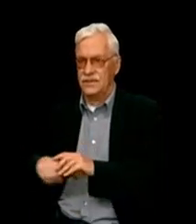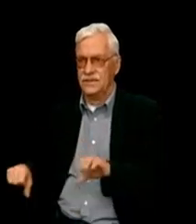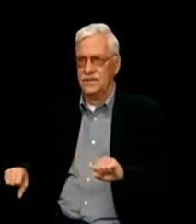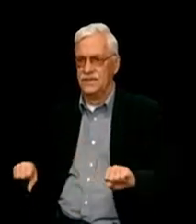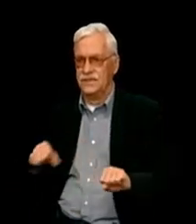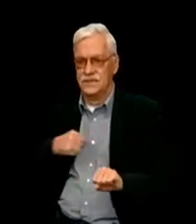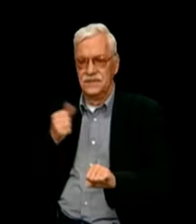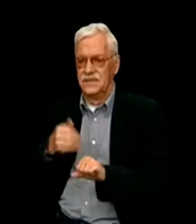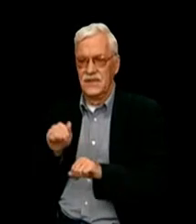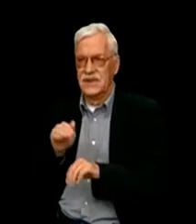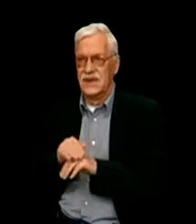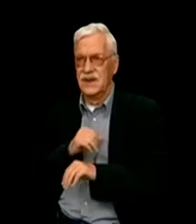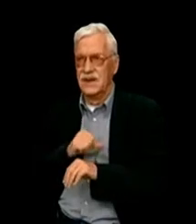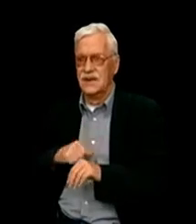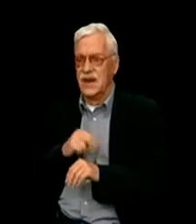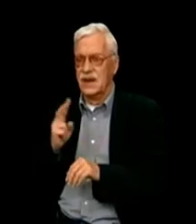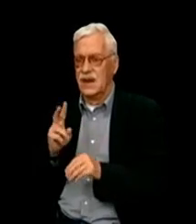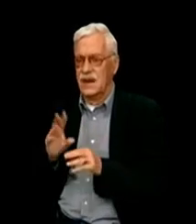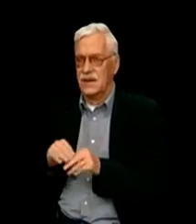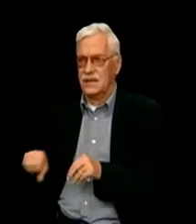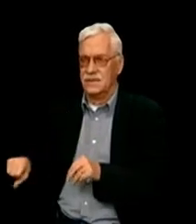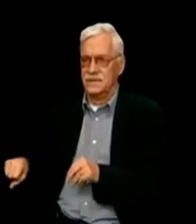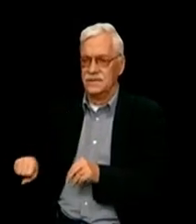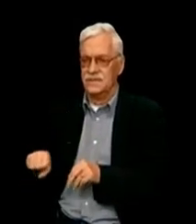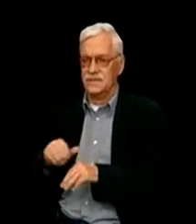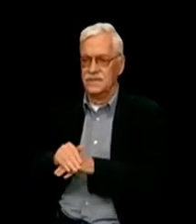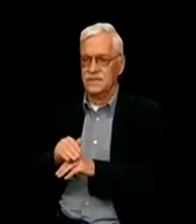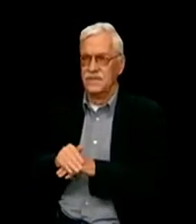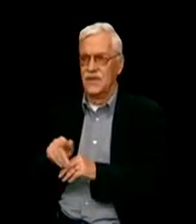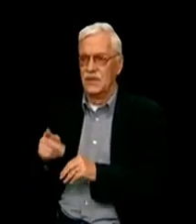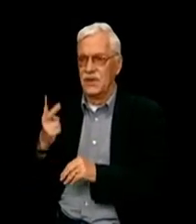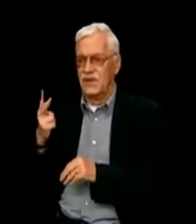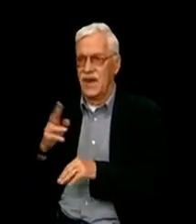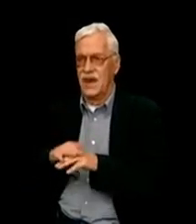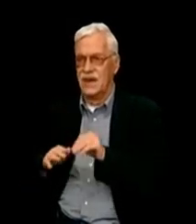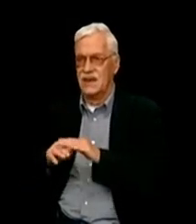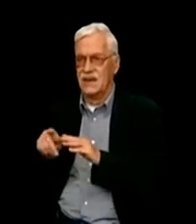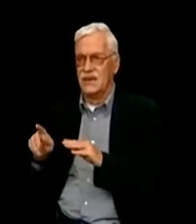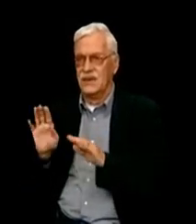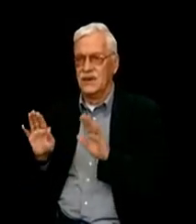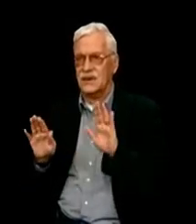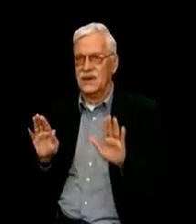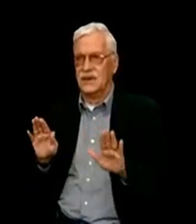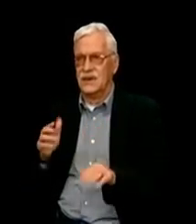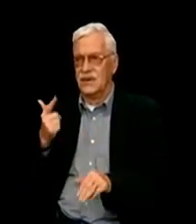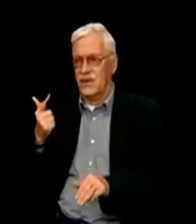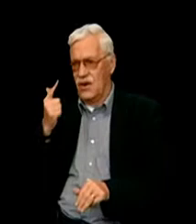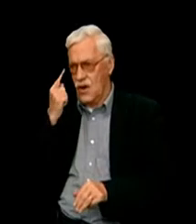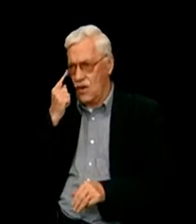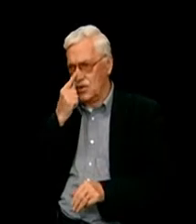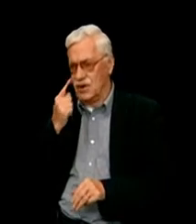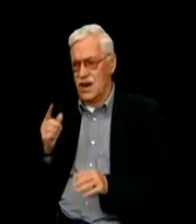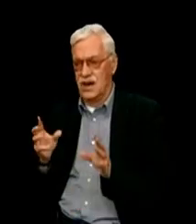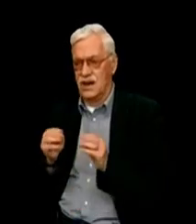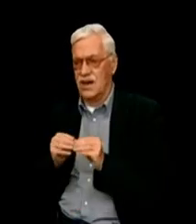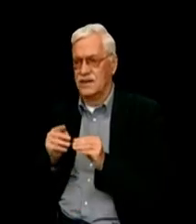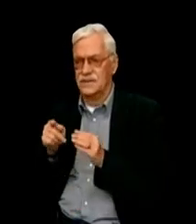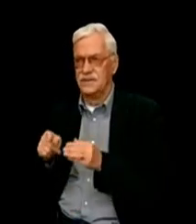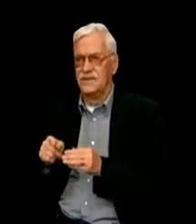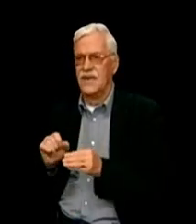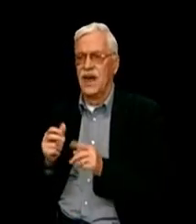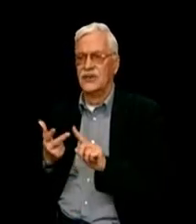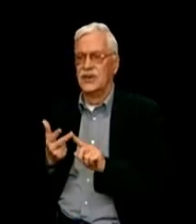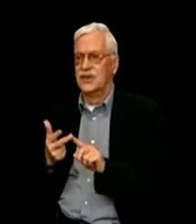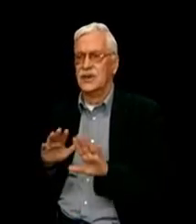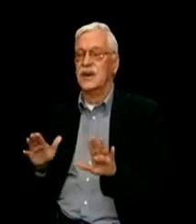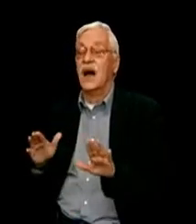się na to, żeby ktokolwiek z was z kimkolwiek chodził za rękę, dlatego że dwie wasze ręce tutaj to dwoje waszych oczu, a zęby nie trawa, trzeci raz nie